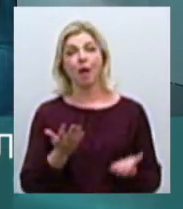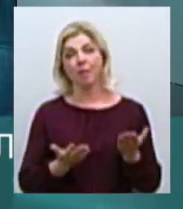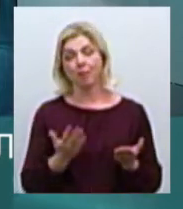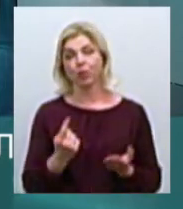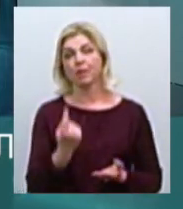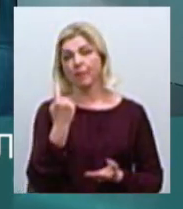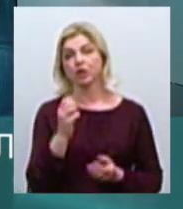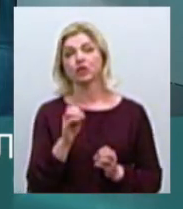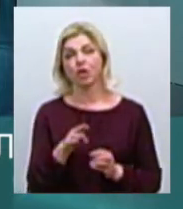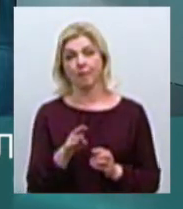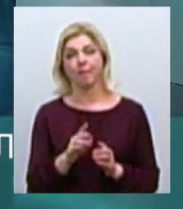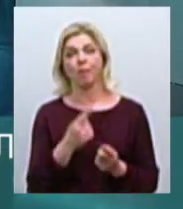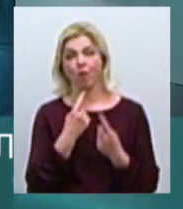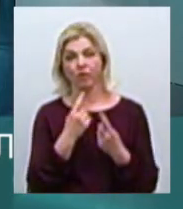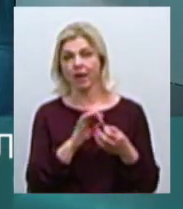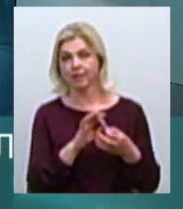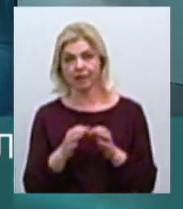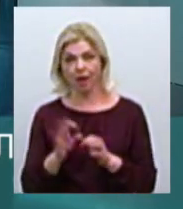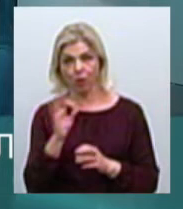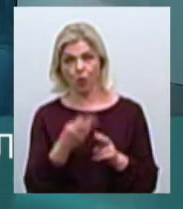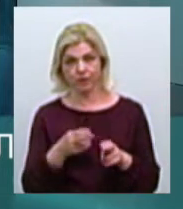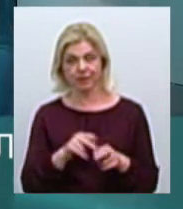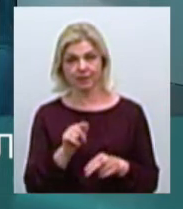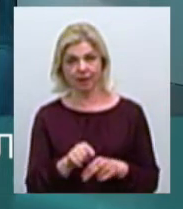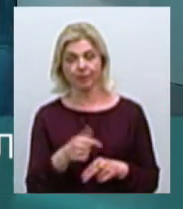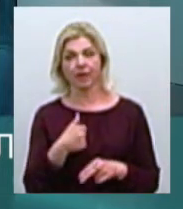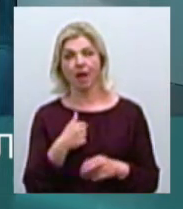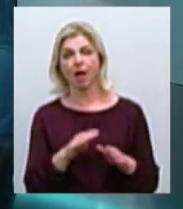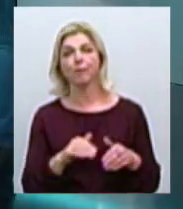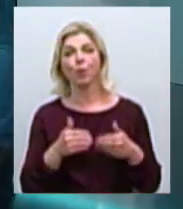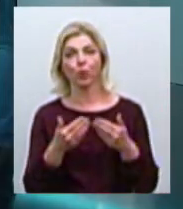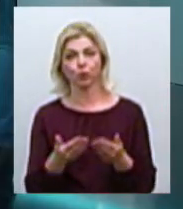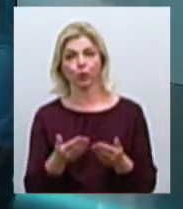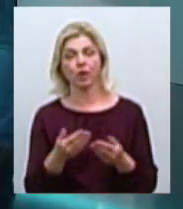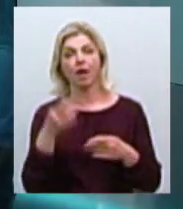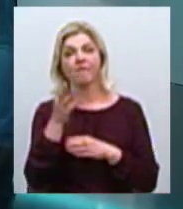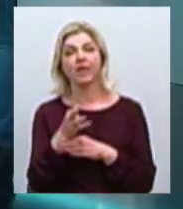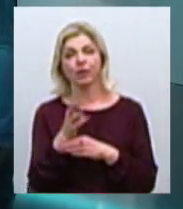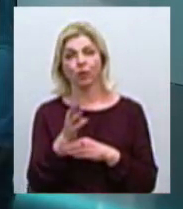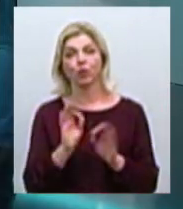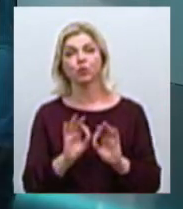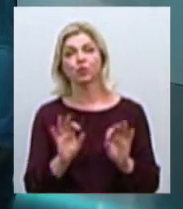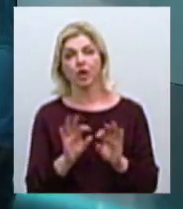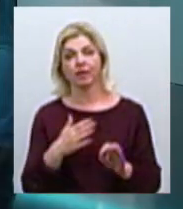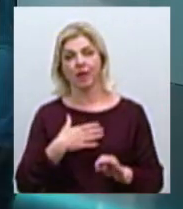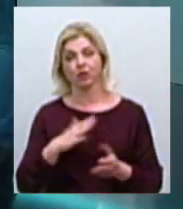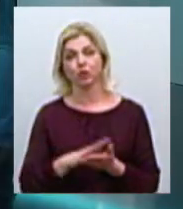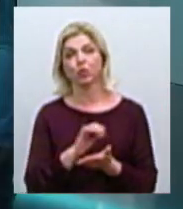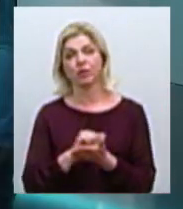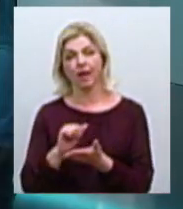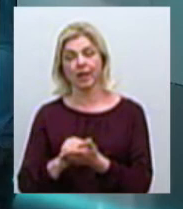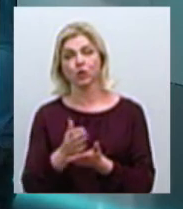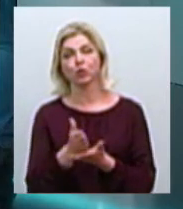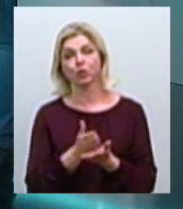ніж поговорити детально про все це, я запропоную відеосюжет наших колег зі служби новин,